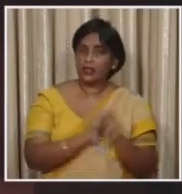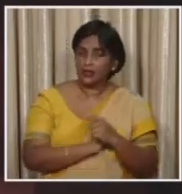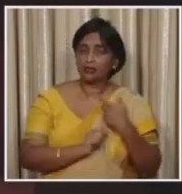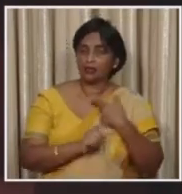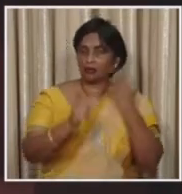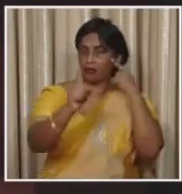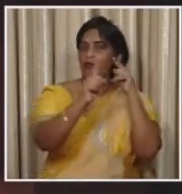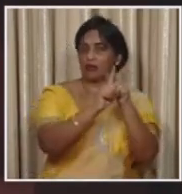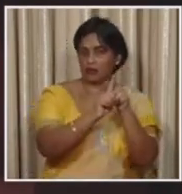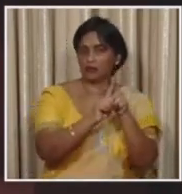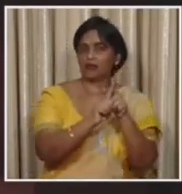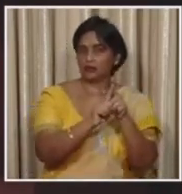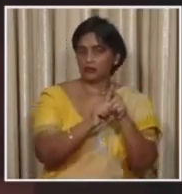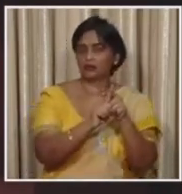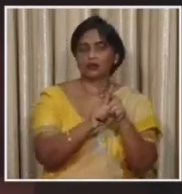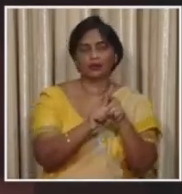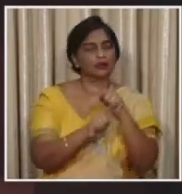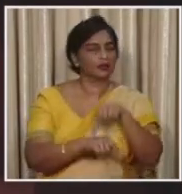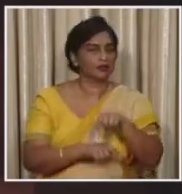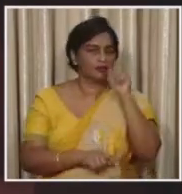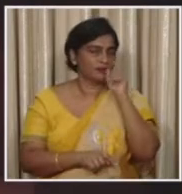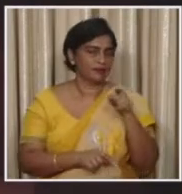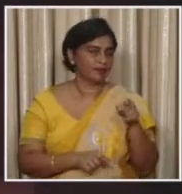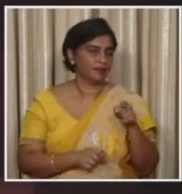කෝට් කරන්නේ. දැන් බලන්න